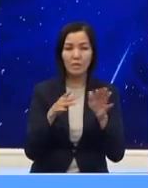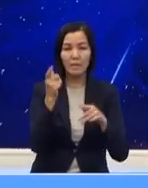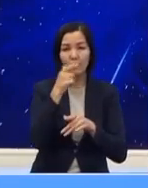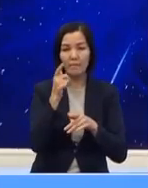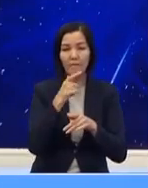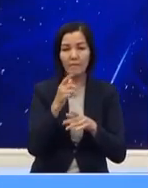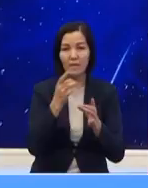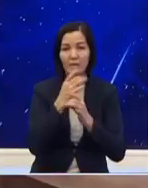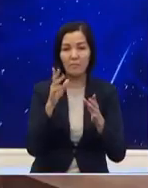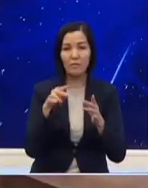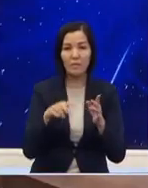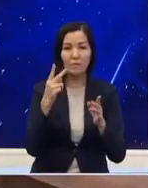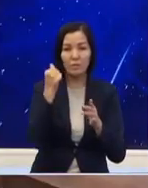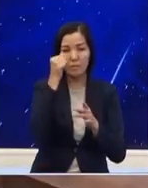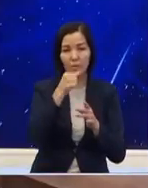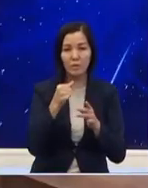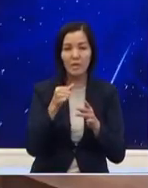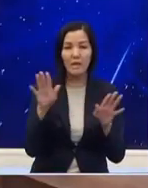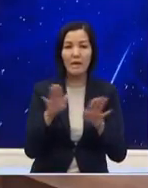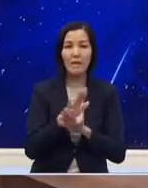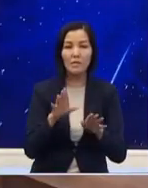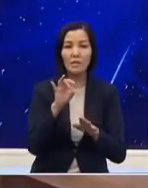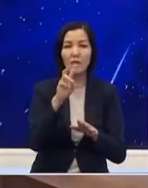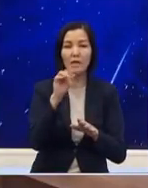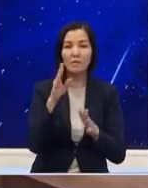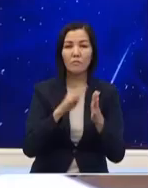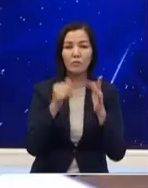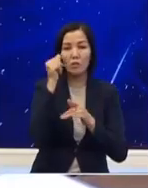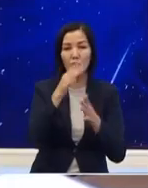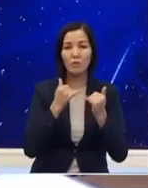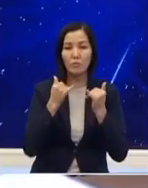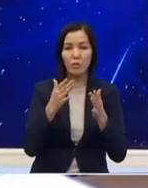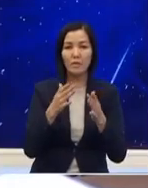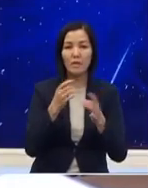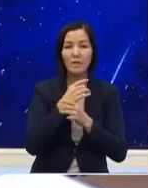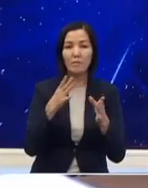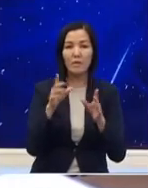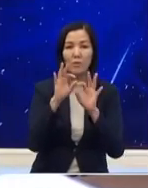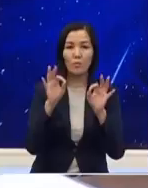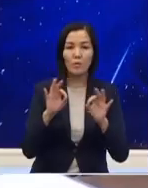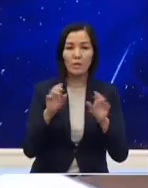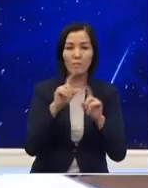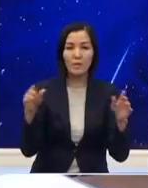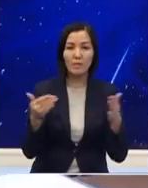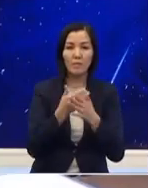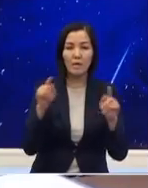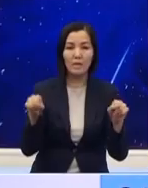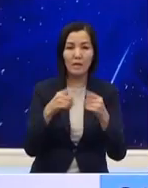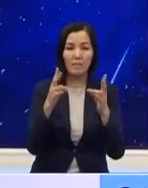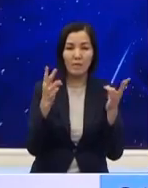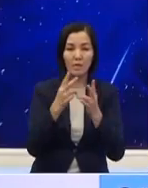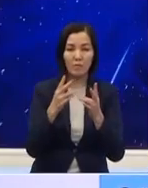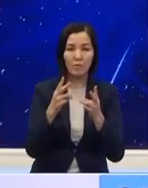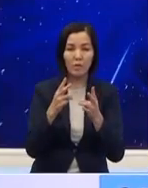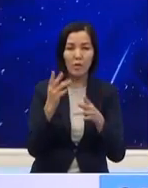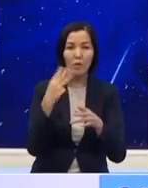ауданында да аталып өтеді. 2021 жылы әнші Дәнеш Рақышевке 90 жыл. Мерейтойға орай өнер мектебін қалыпына келтіру қажет. Аудан